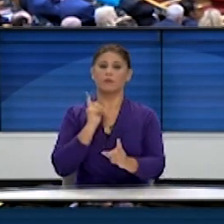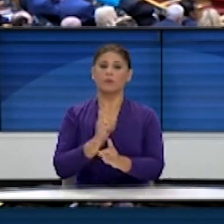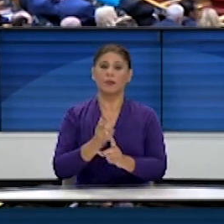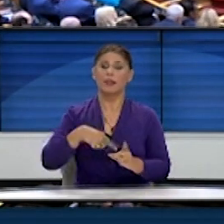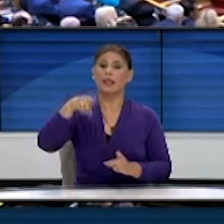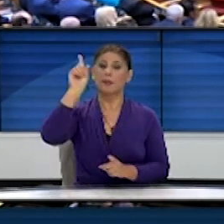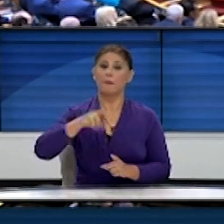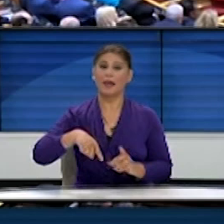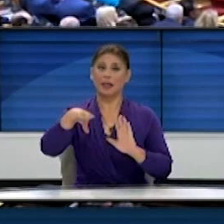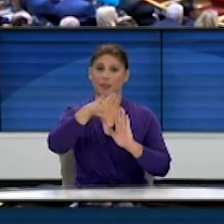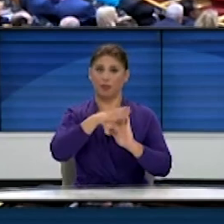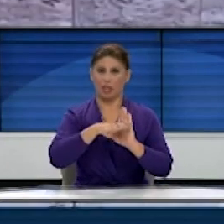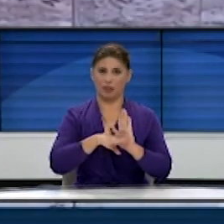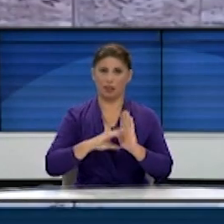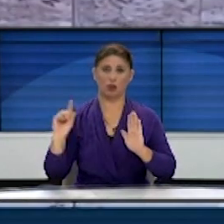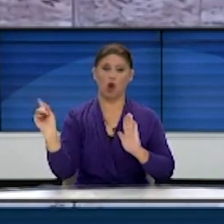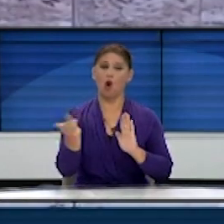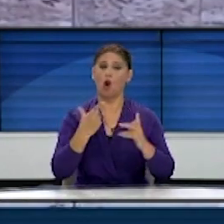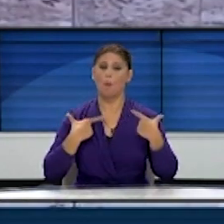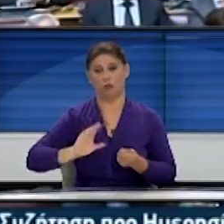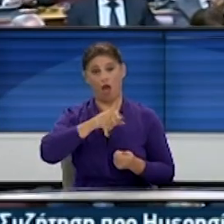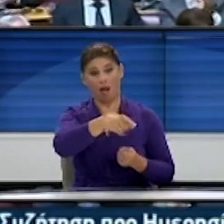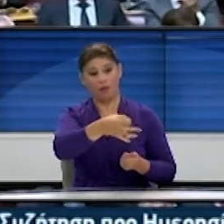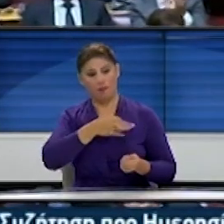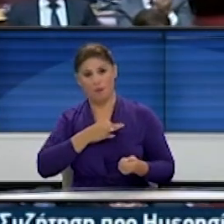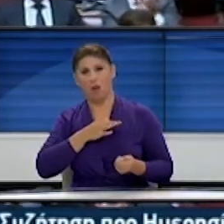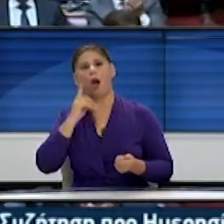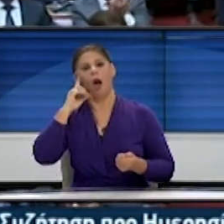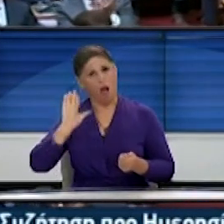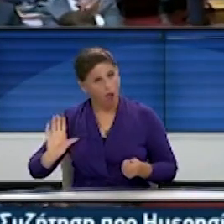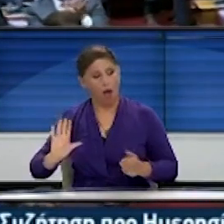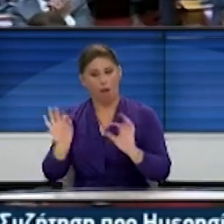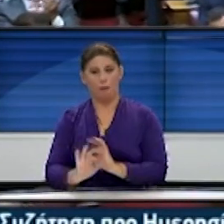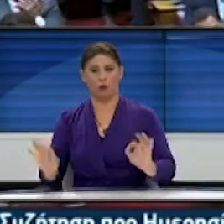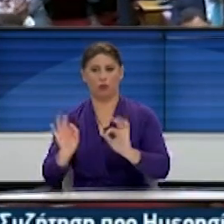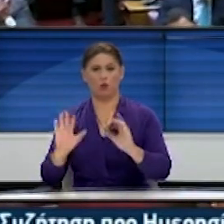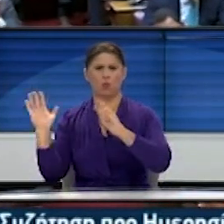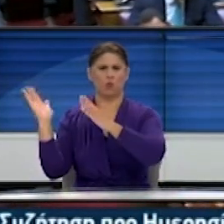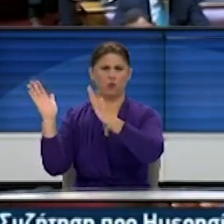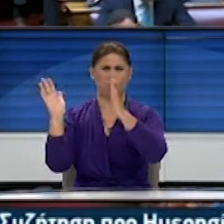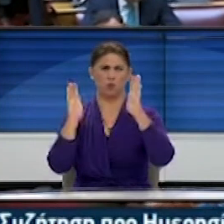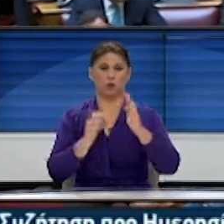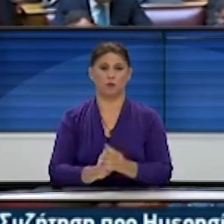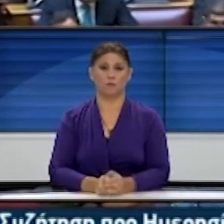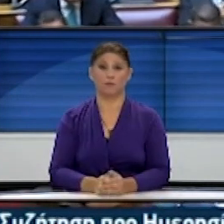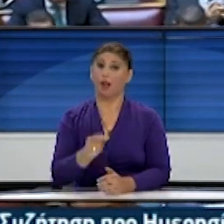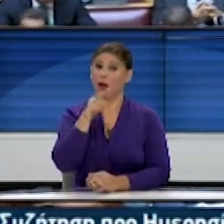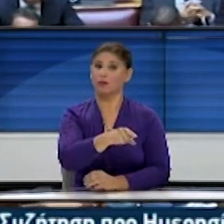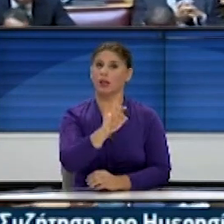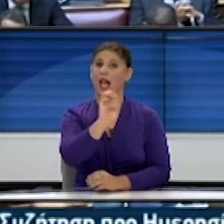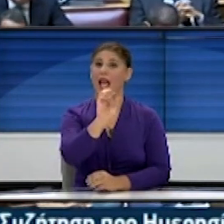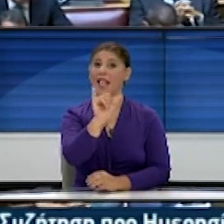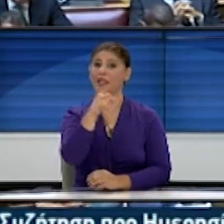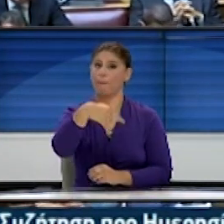προεκλογική ανακοίνωση του κ. Μητσοτάκη πριν από μερικές εβδομάδες, υπήρχε μια συντριπτική αρνητική γνώμη του κόσμου. Αυτό δείχνει ότι